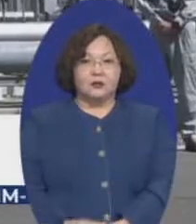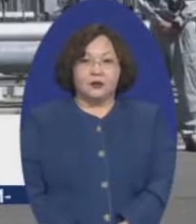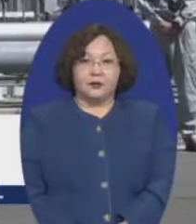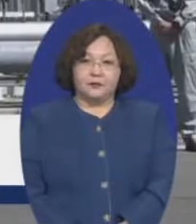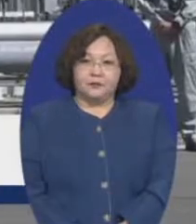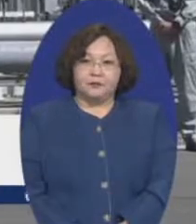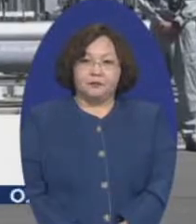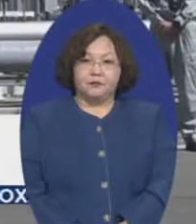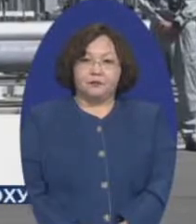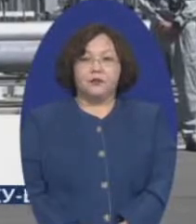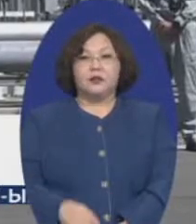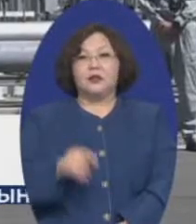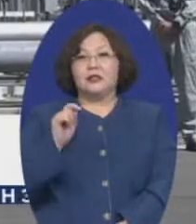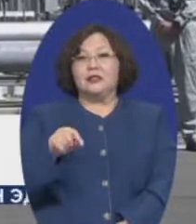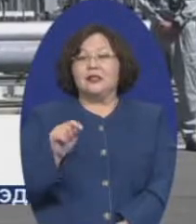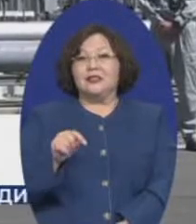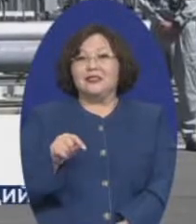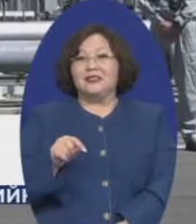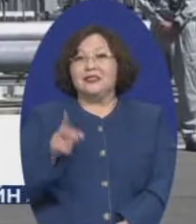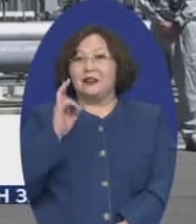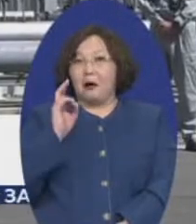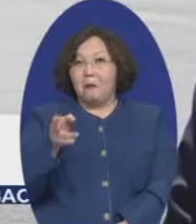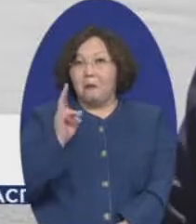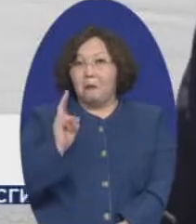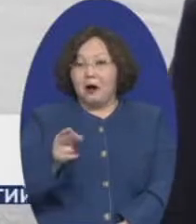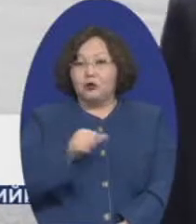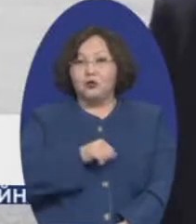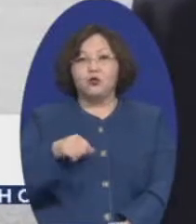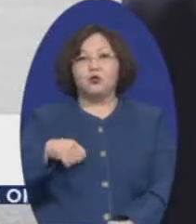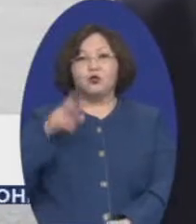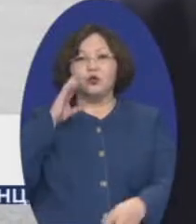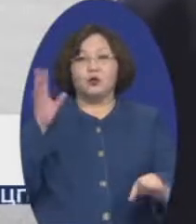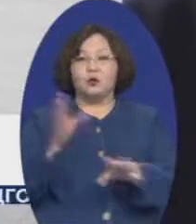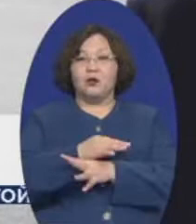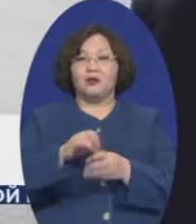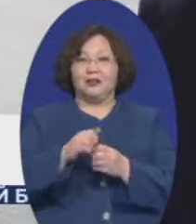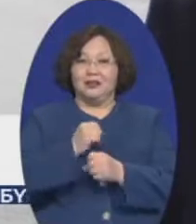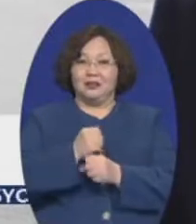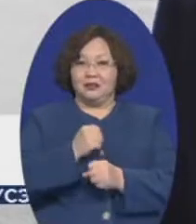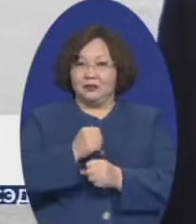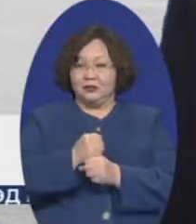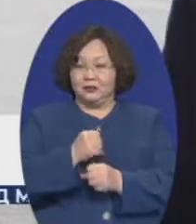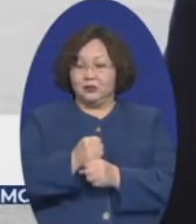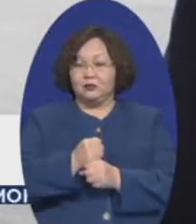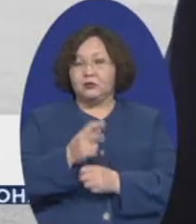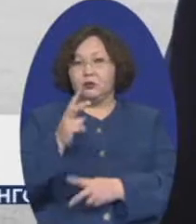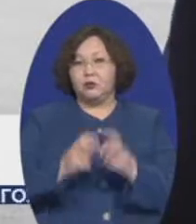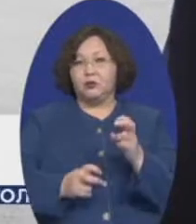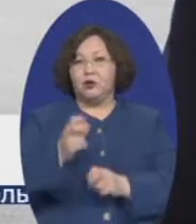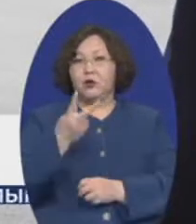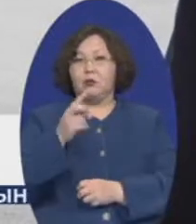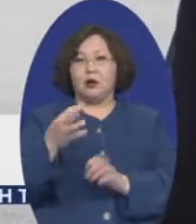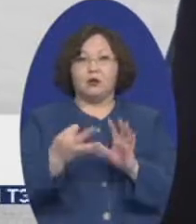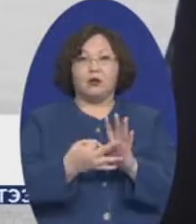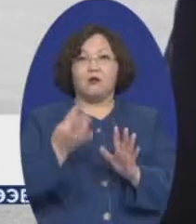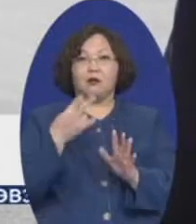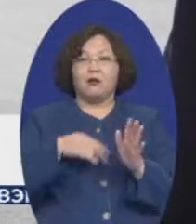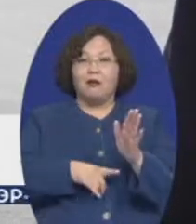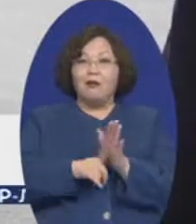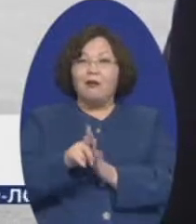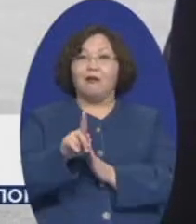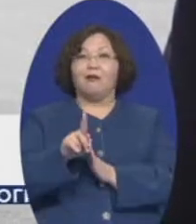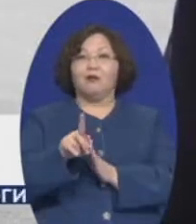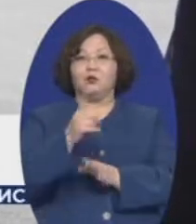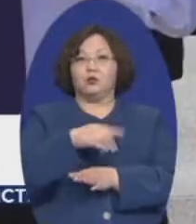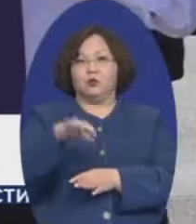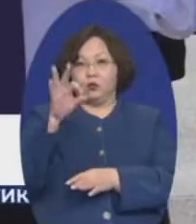явж байна. Kawasaki Heavy Industries компани өөрийн зохион бүтээсэн төрбийн хөдөлгүүрийг ашиглан 2018 онд дэлхийн